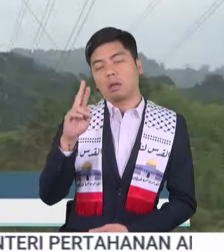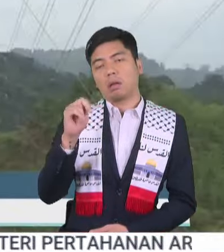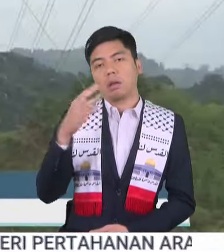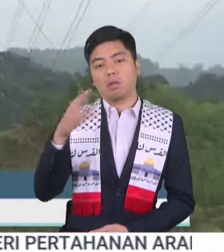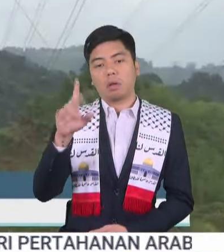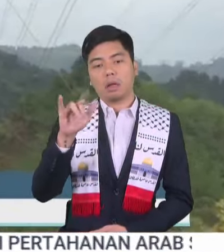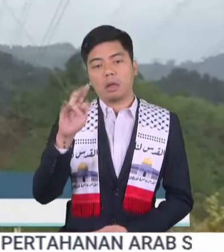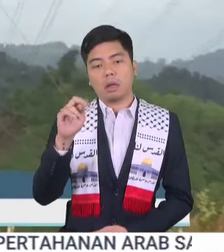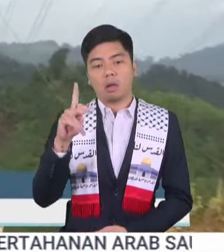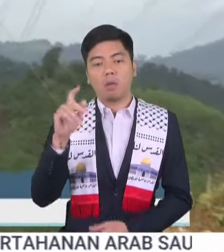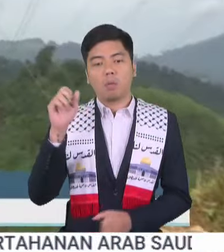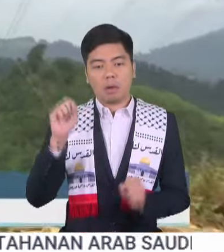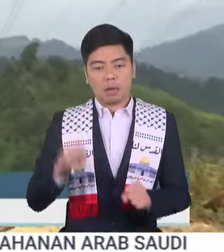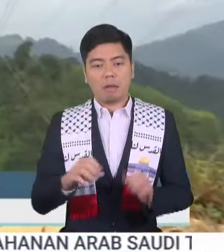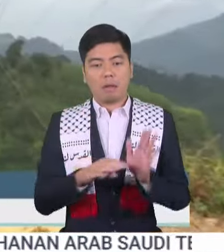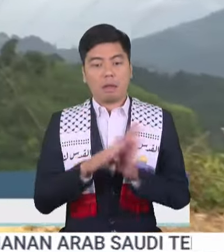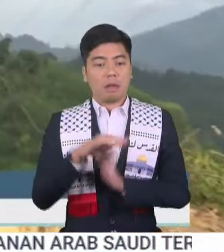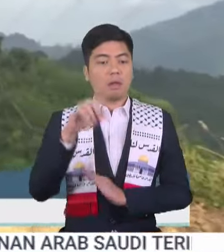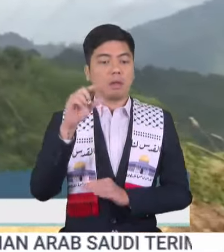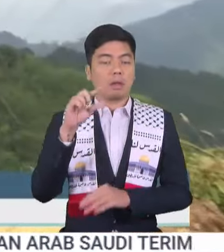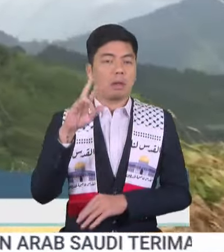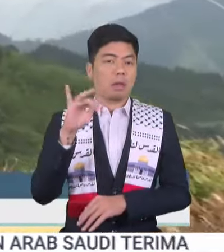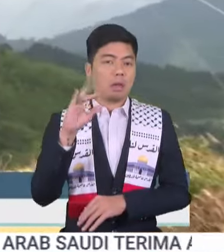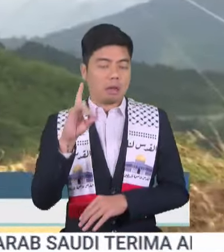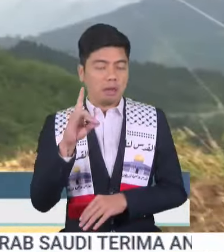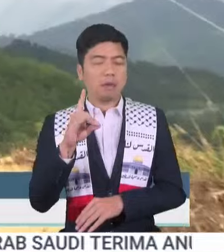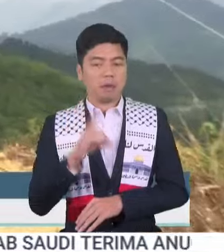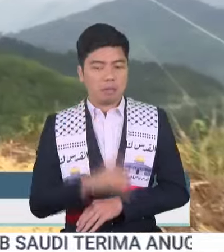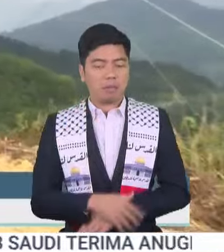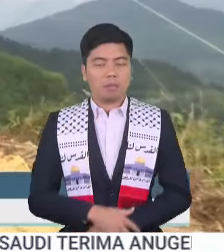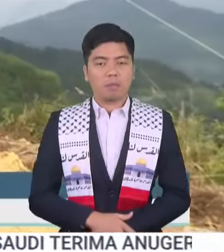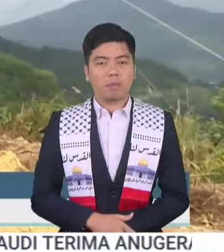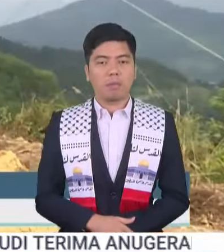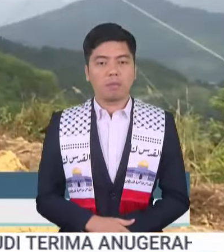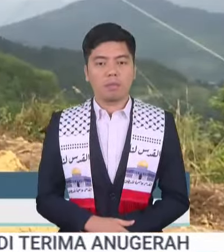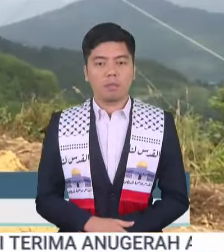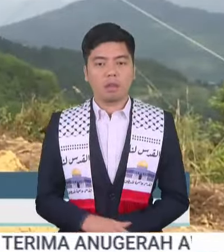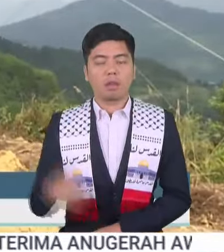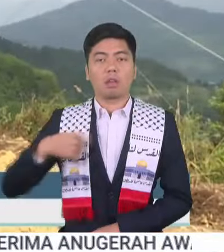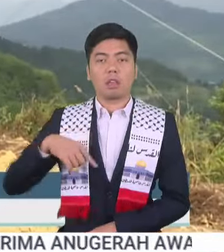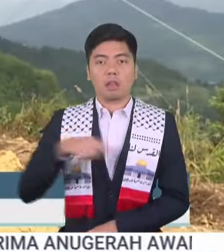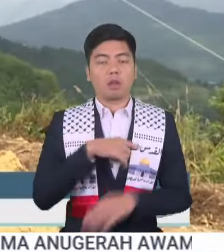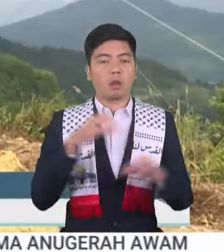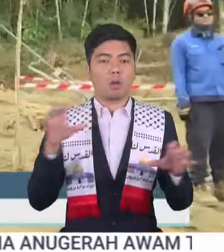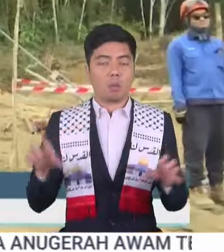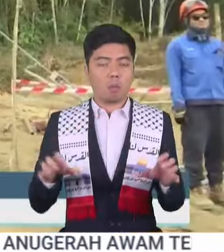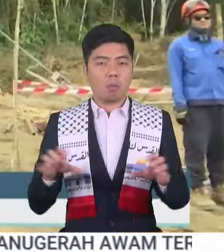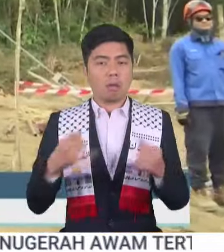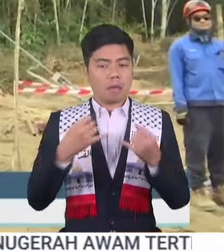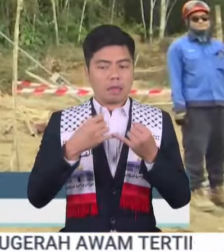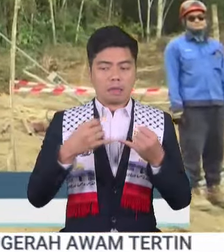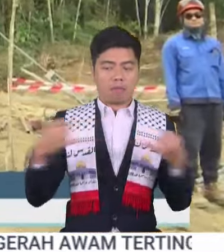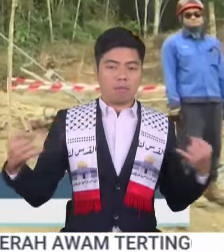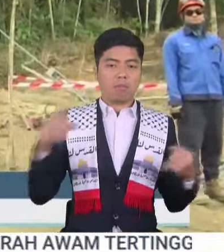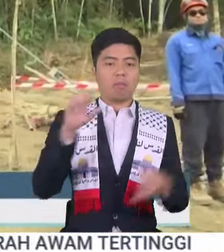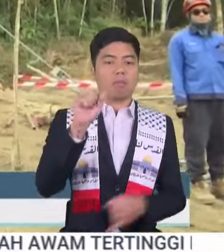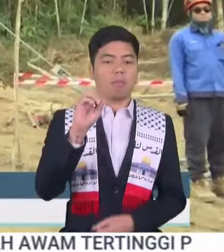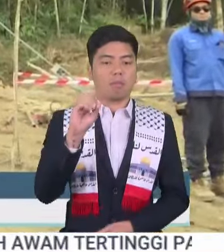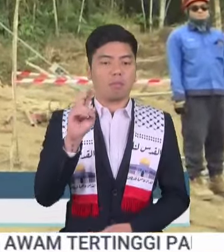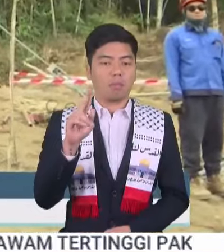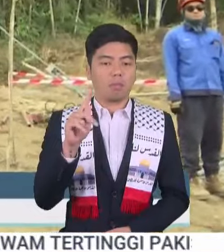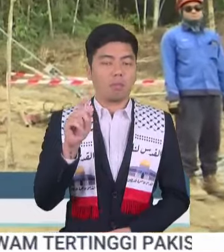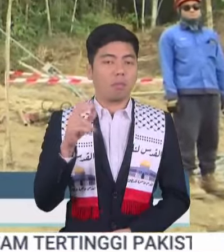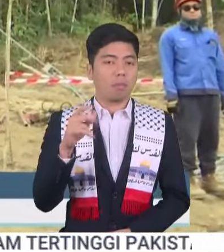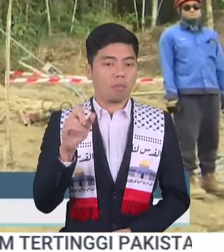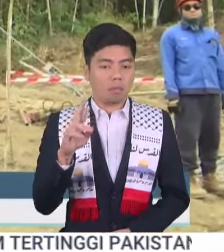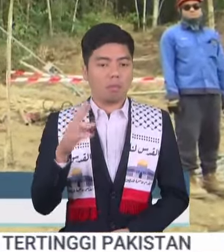melengkapkan grid negeri Sabah. Kita mempunyai perancangan untuk membina talian Southern Link. Maka dengan itu kita akan dapat komplit